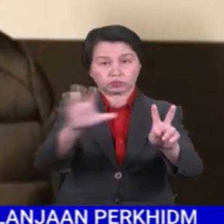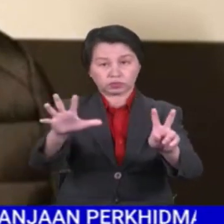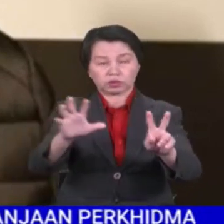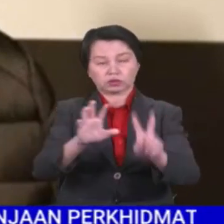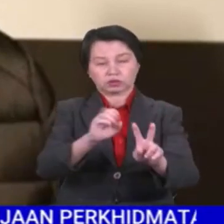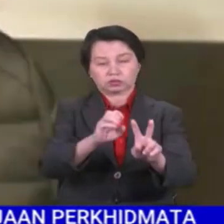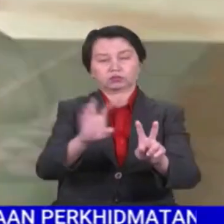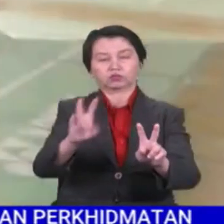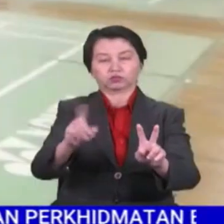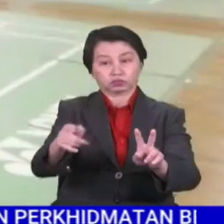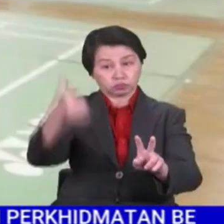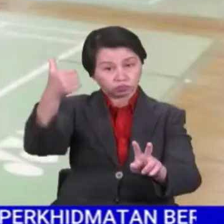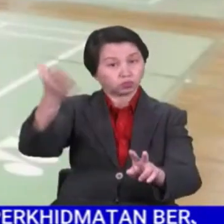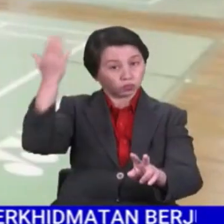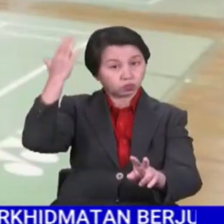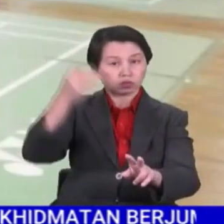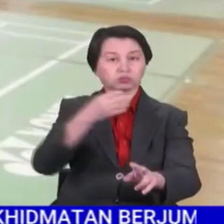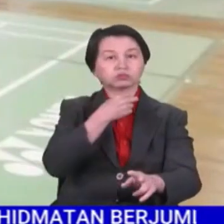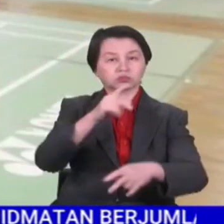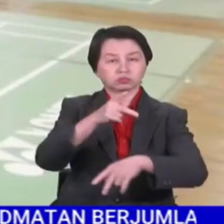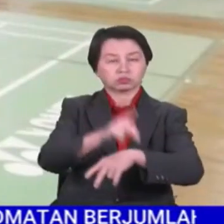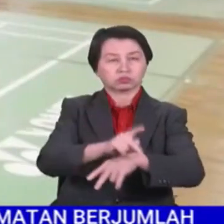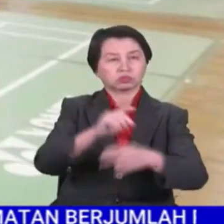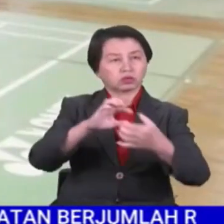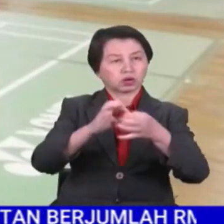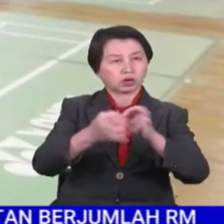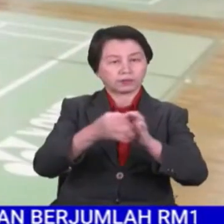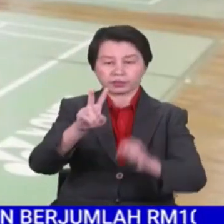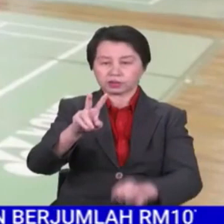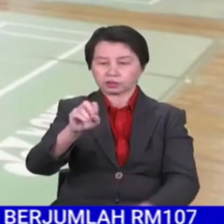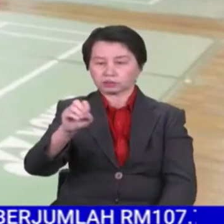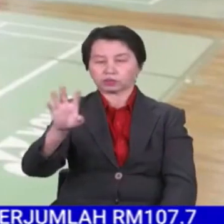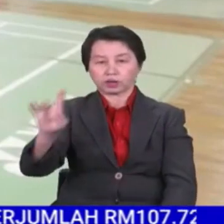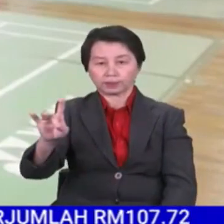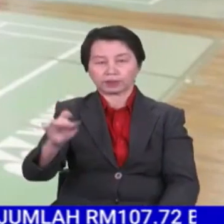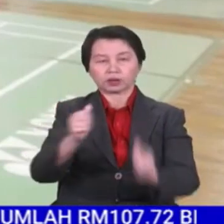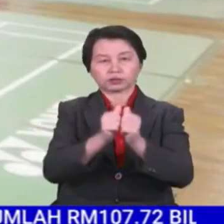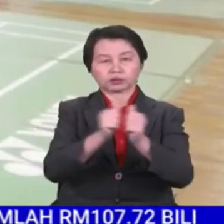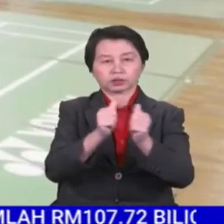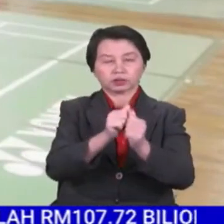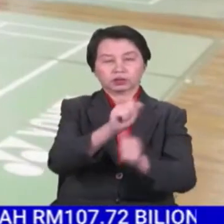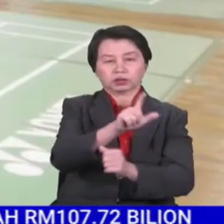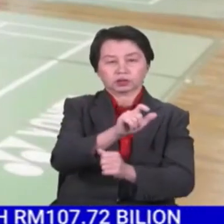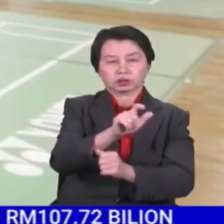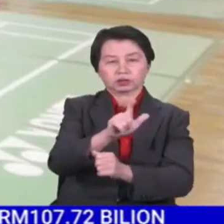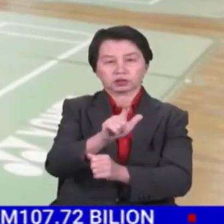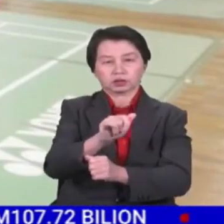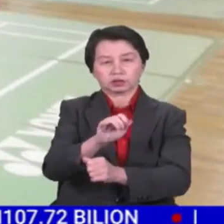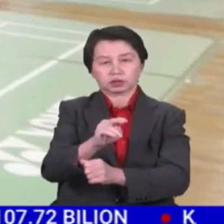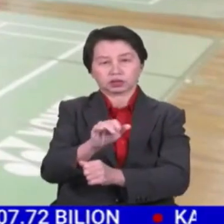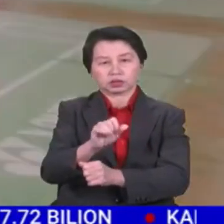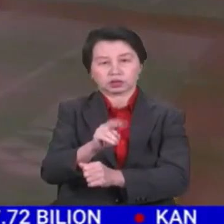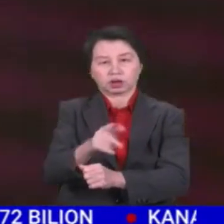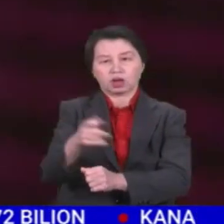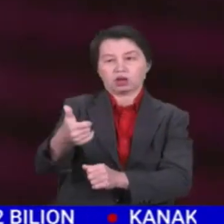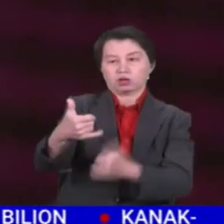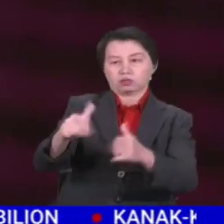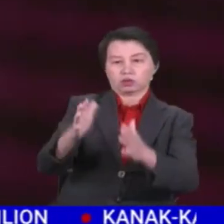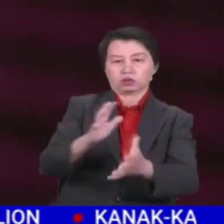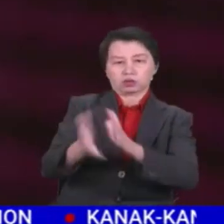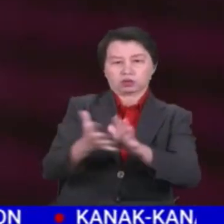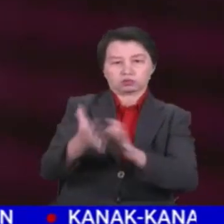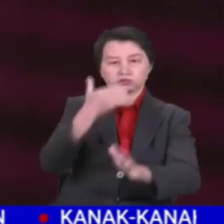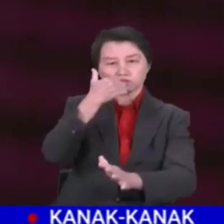dan 2007 dan pemenang peringkat perak Olympic pada 2008 bersama Liliana Natsir dianggap antara pemain